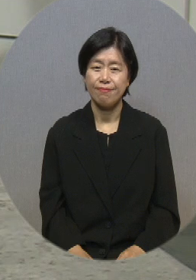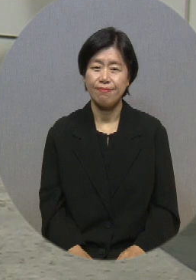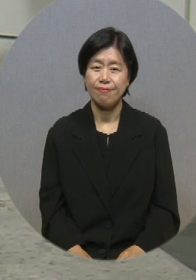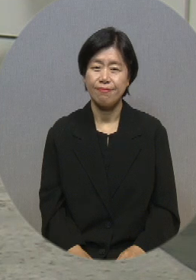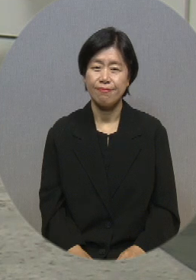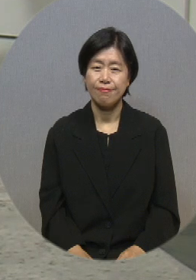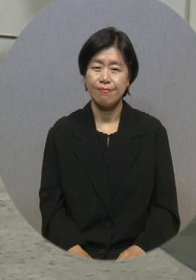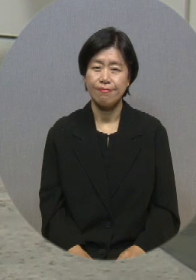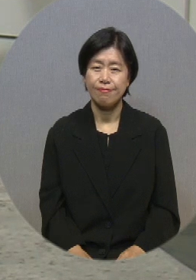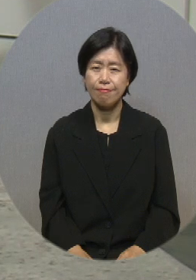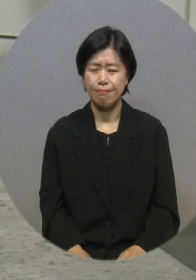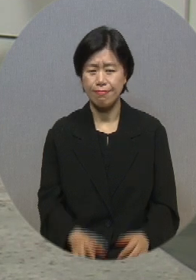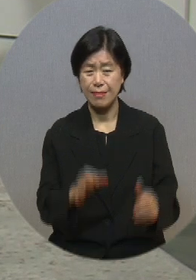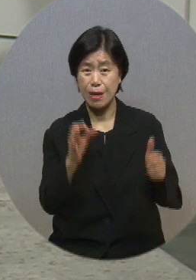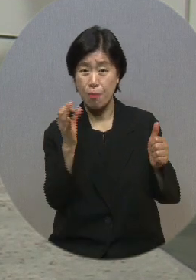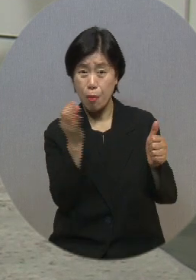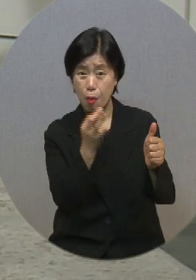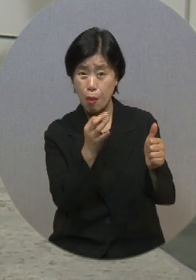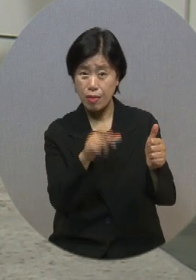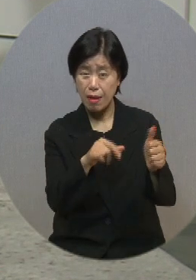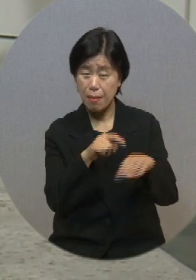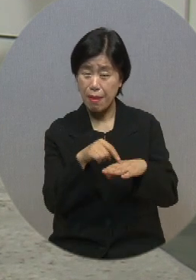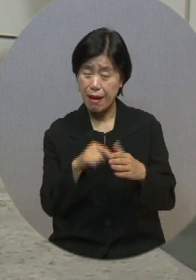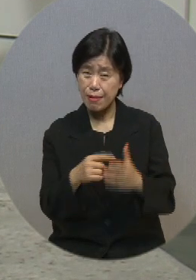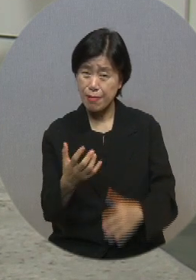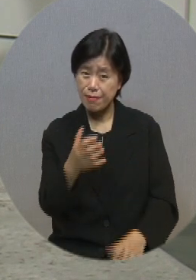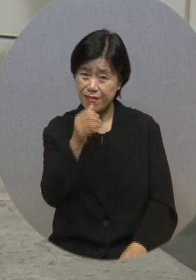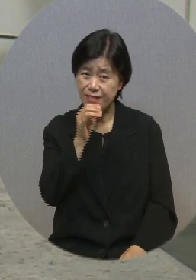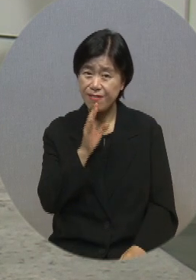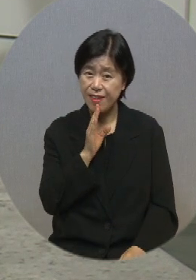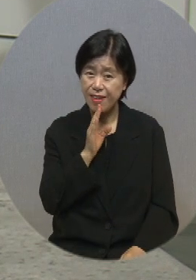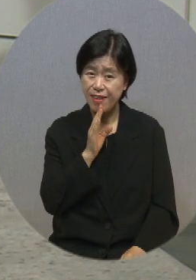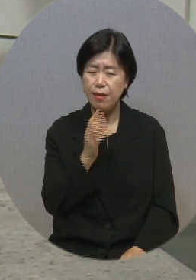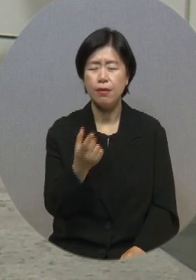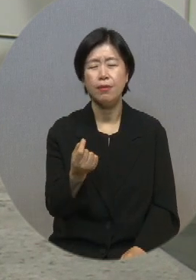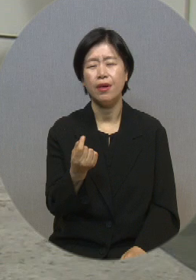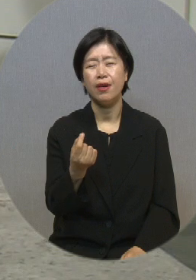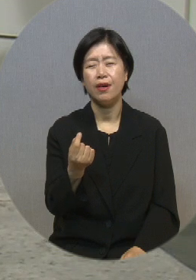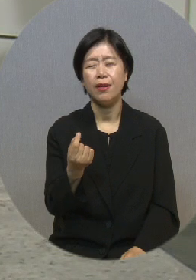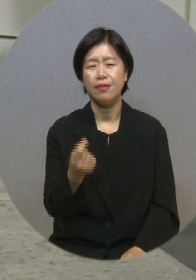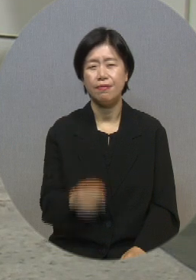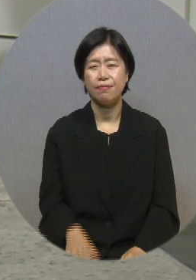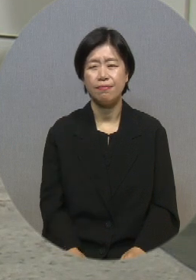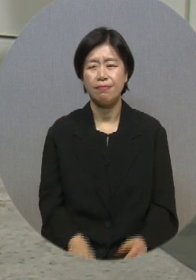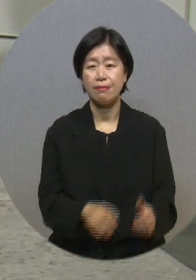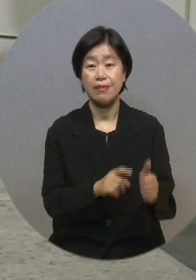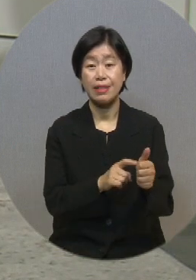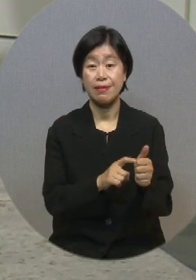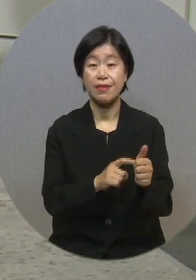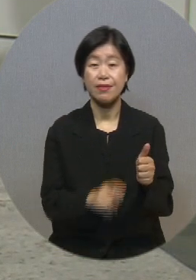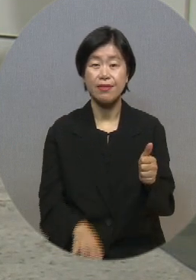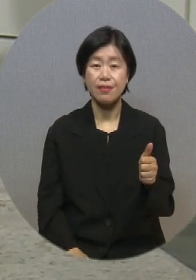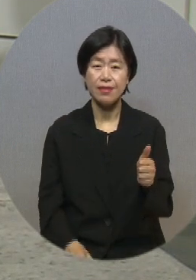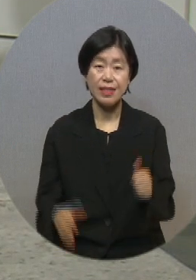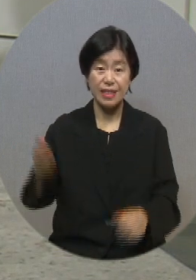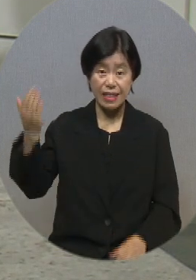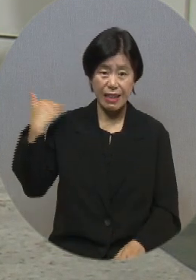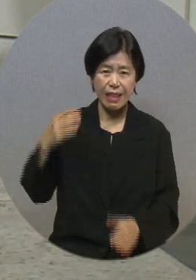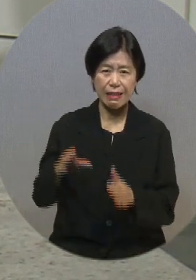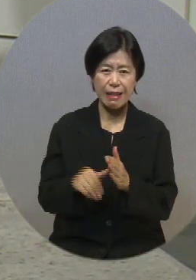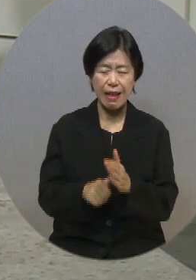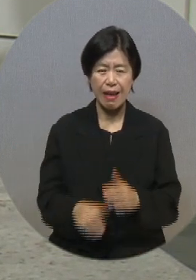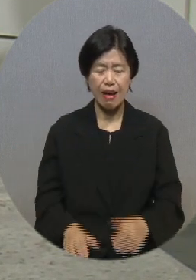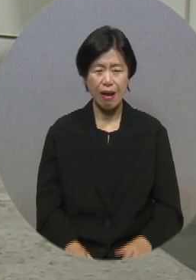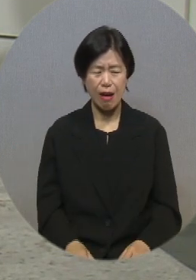경우 좀 마음이 애잔해지시지. 예, 예, 맞아요. 남편이 속을 새기고 좀 나한테 못된 짓을